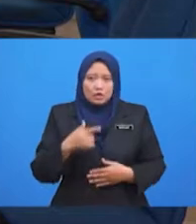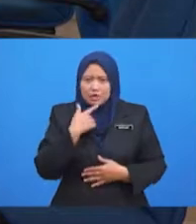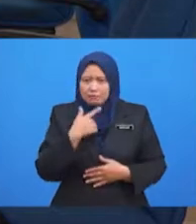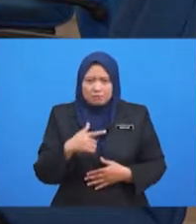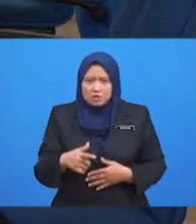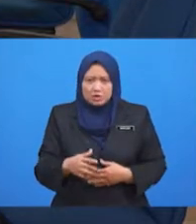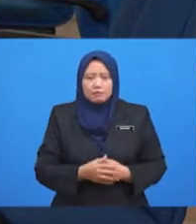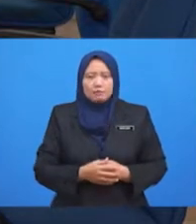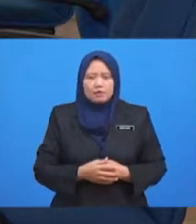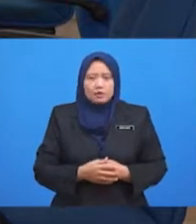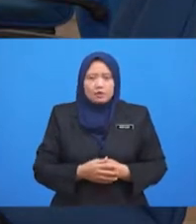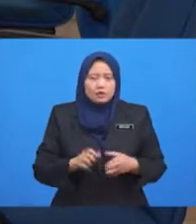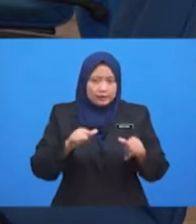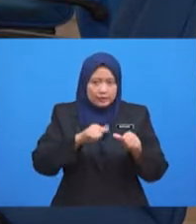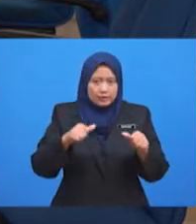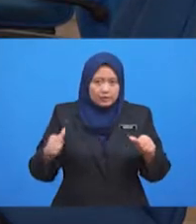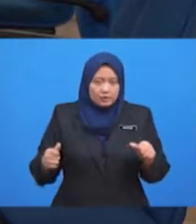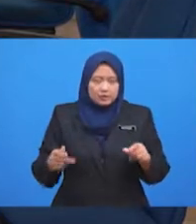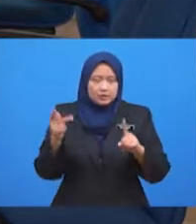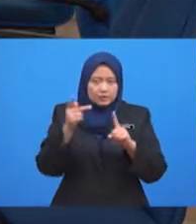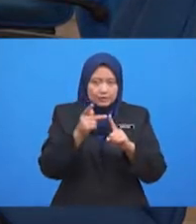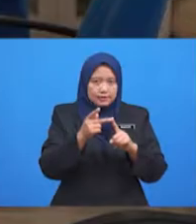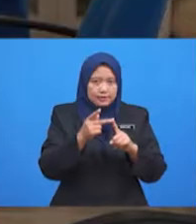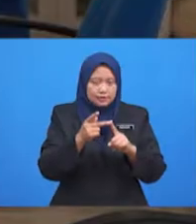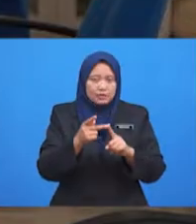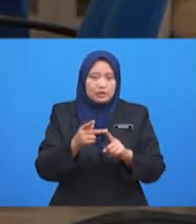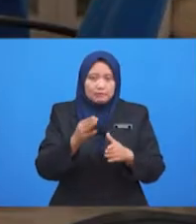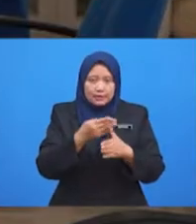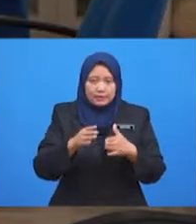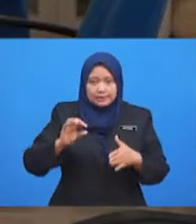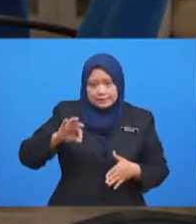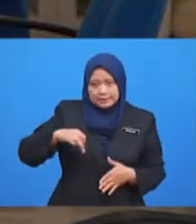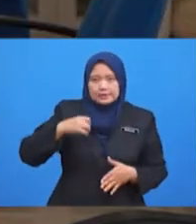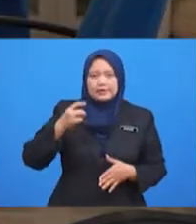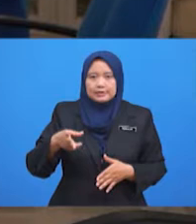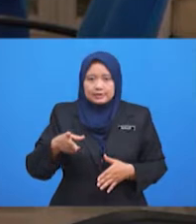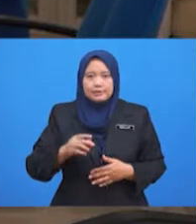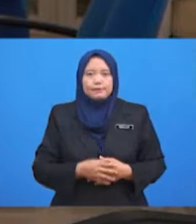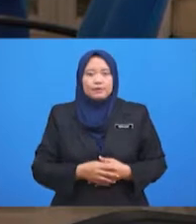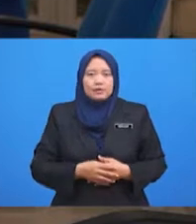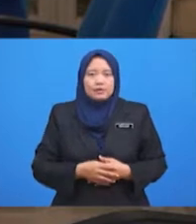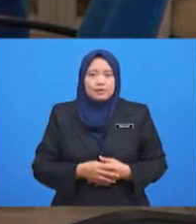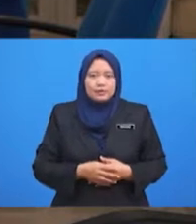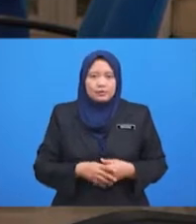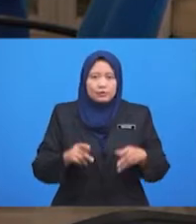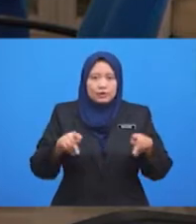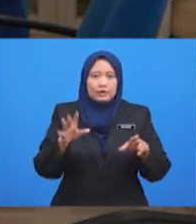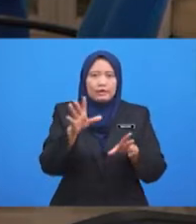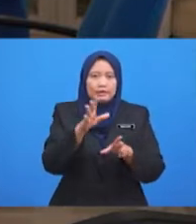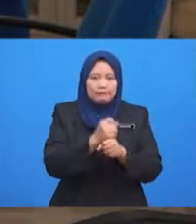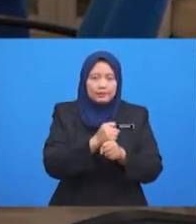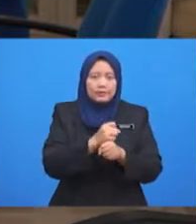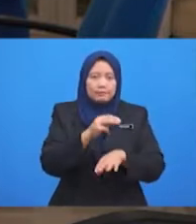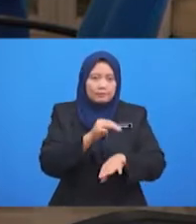dan elakkan terkena bahagian yang sensitif. Proses ini biasa mengambil masa 10 minit